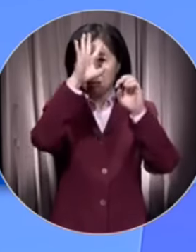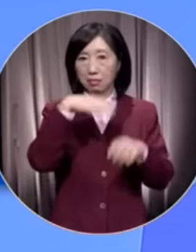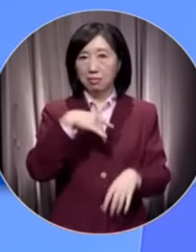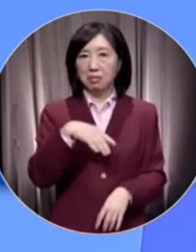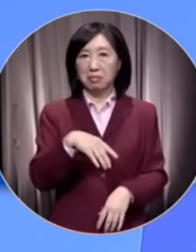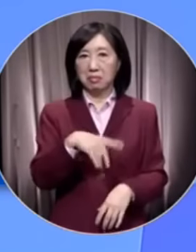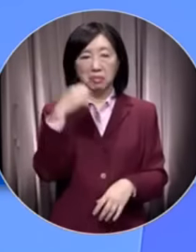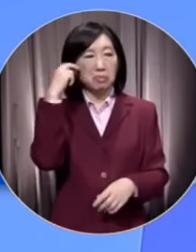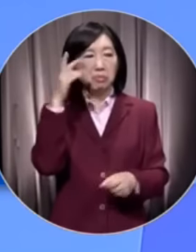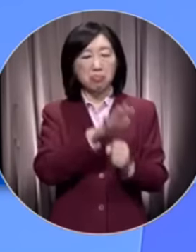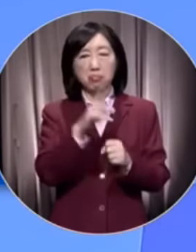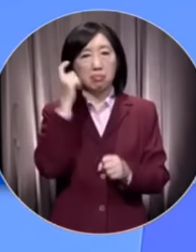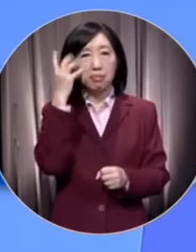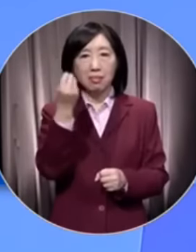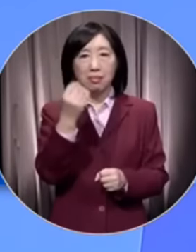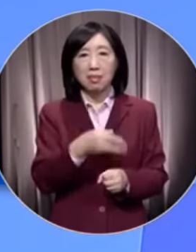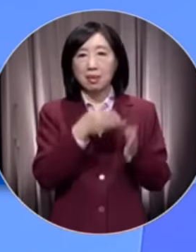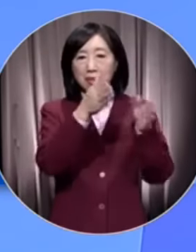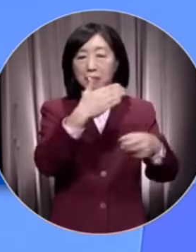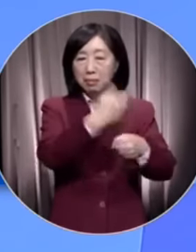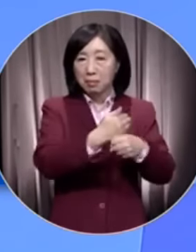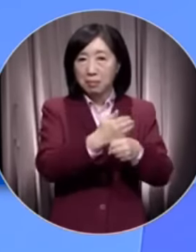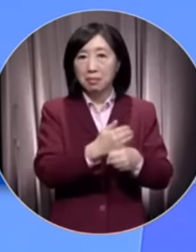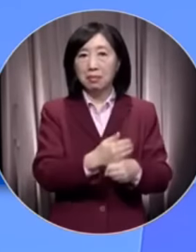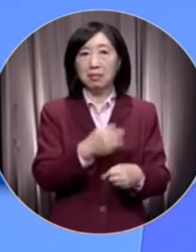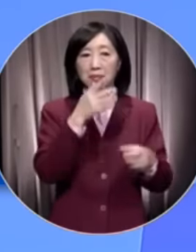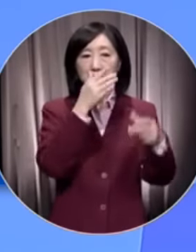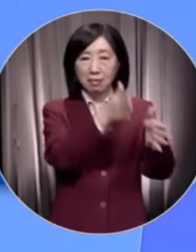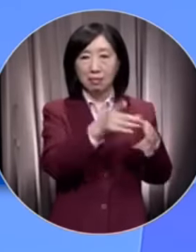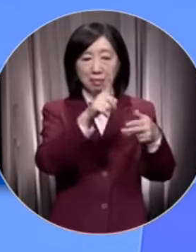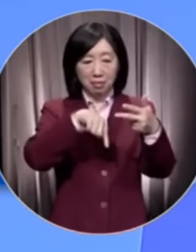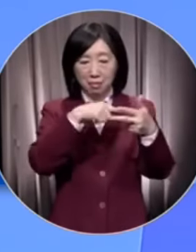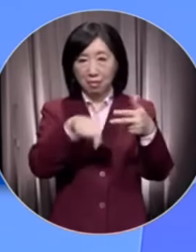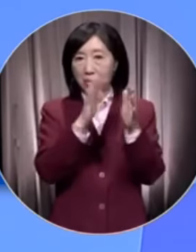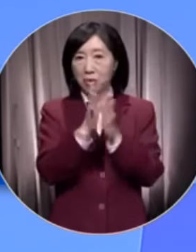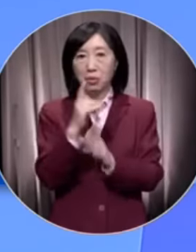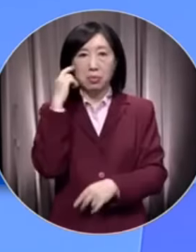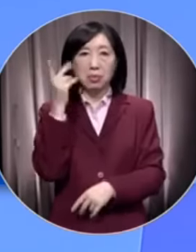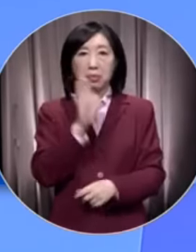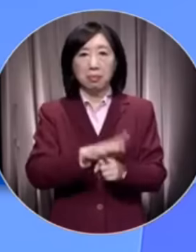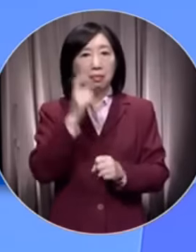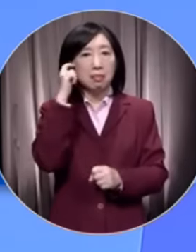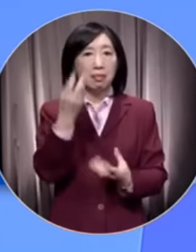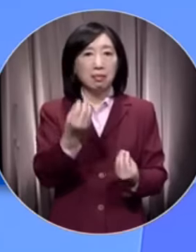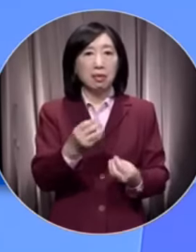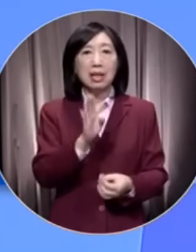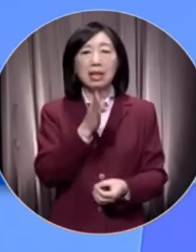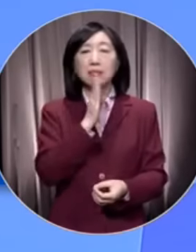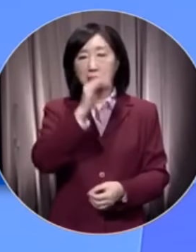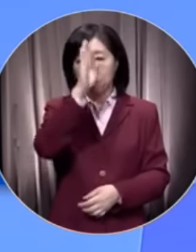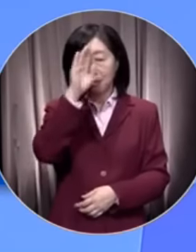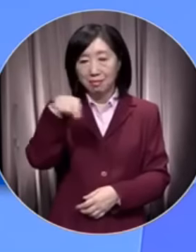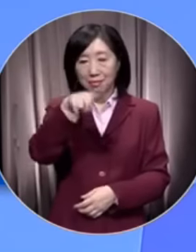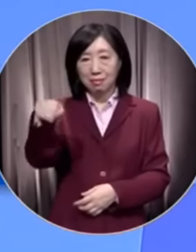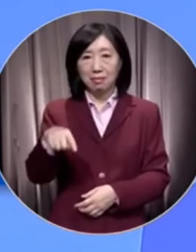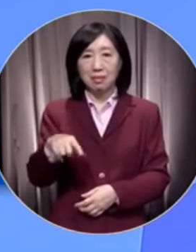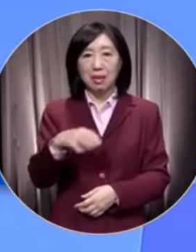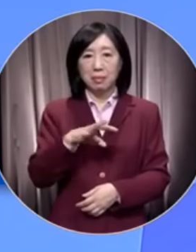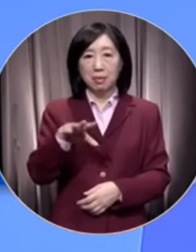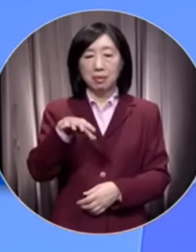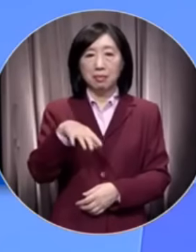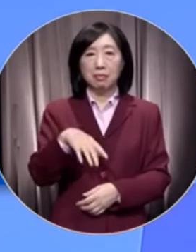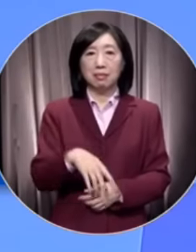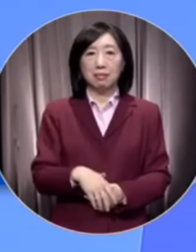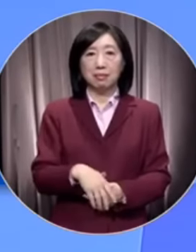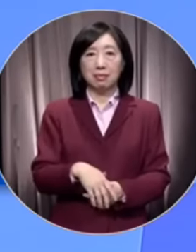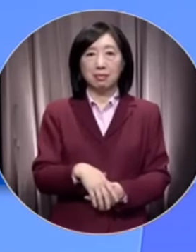马英九不满，也可以对朱立伦不满，但是我要请大家不要拿台湾的未